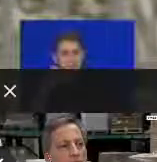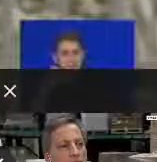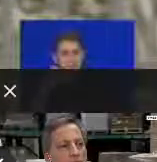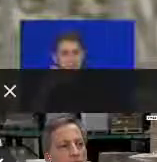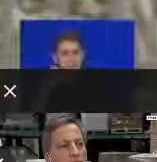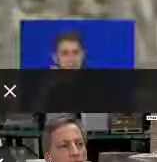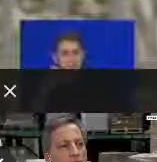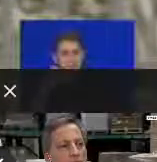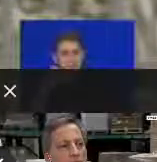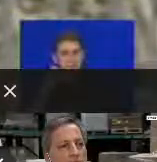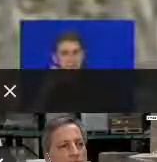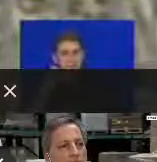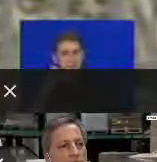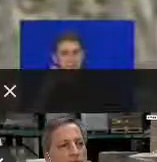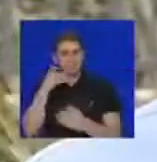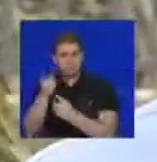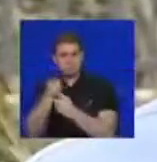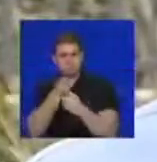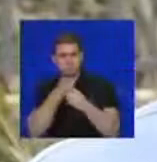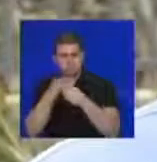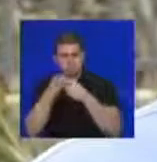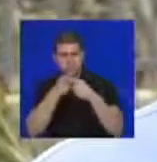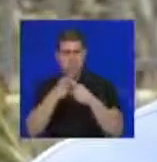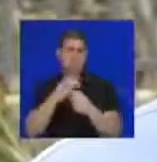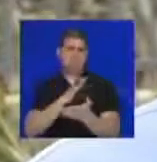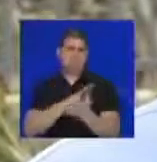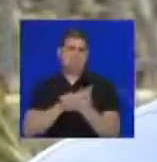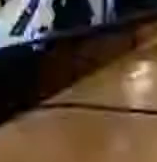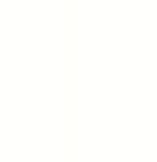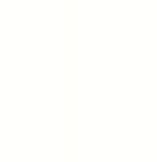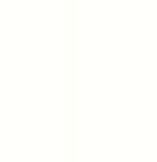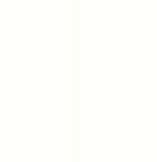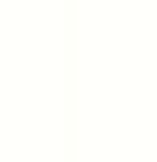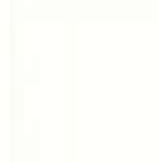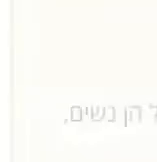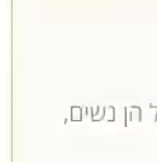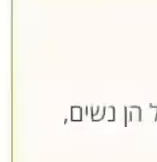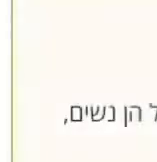לפרטיות. אז בואו נראה... פשוט ומאוד מאוד מדויק. עוד